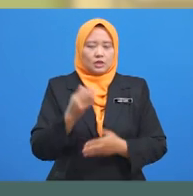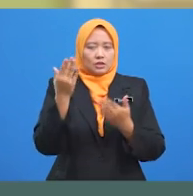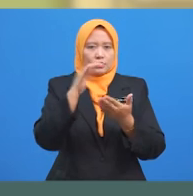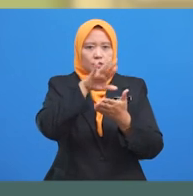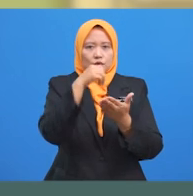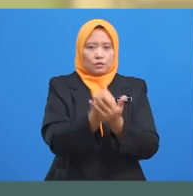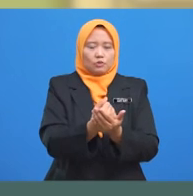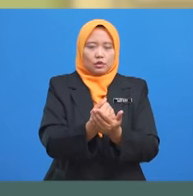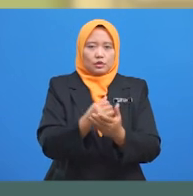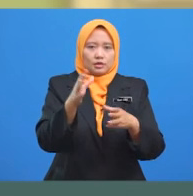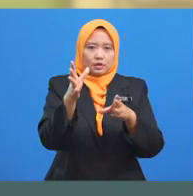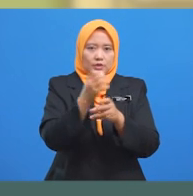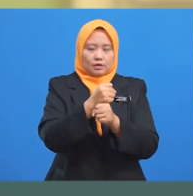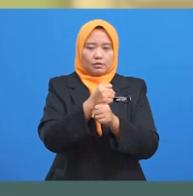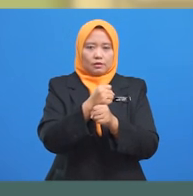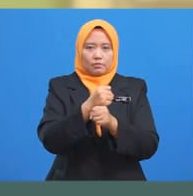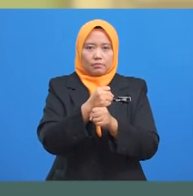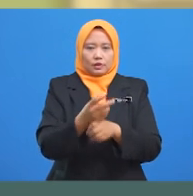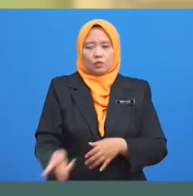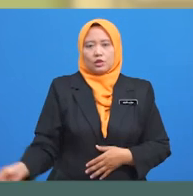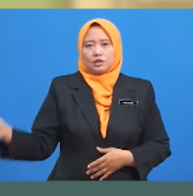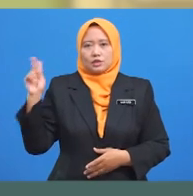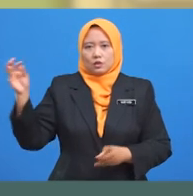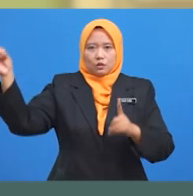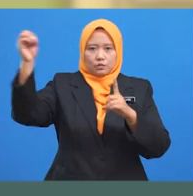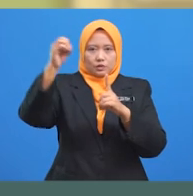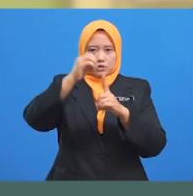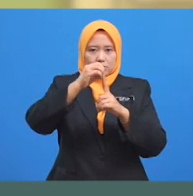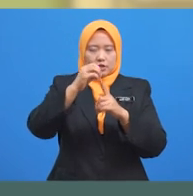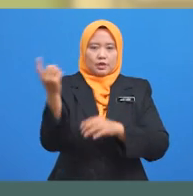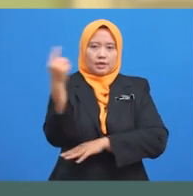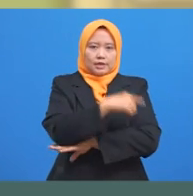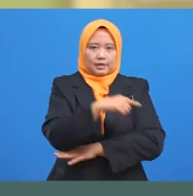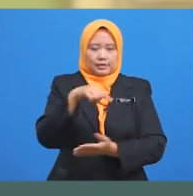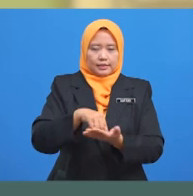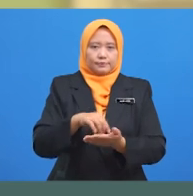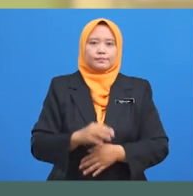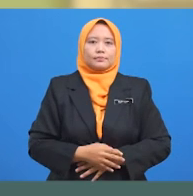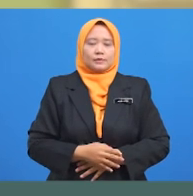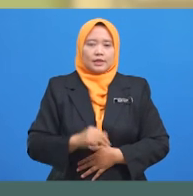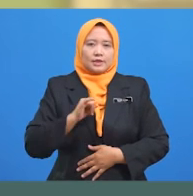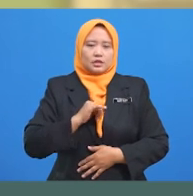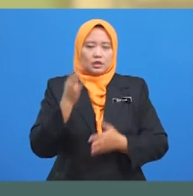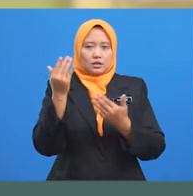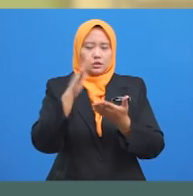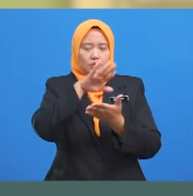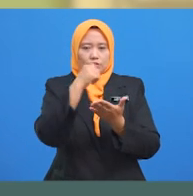dapat menguasai objektif pembelajaran kita pada hari ini. Saya berdoakan semoga